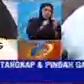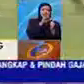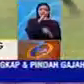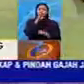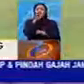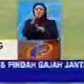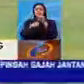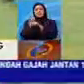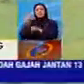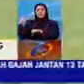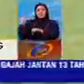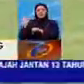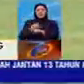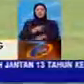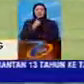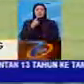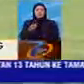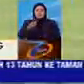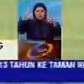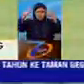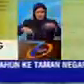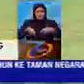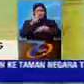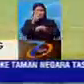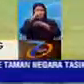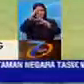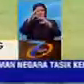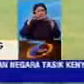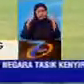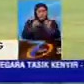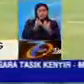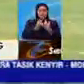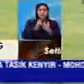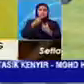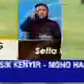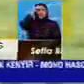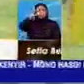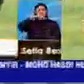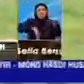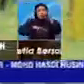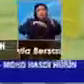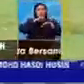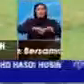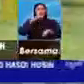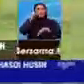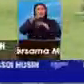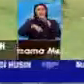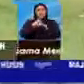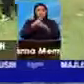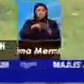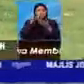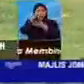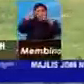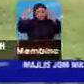tipis bagi perlawanan keempat peringkat kumpulan Terengganu bawah 19 tahun ini dijadual bertemu pasukan sstmi